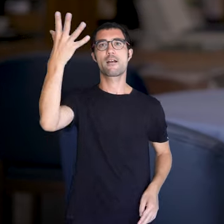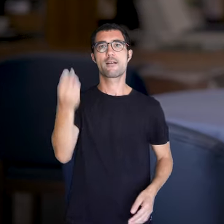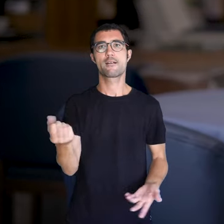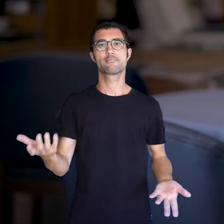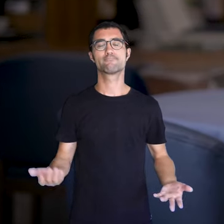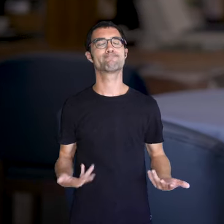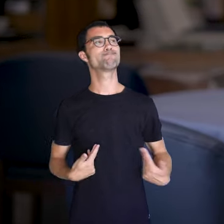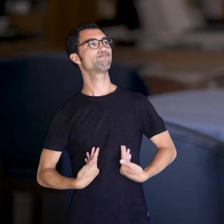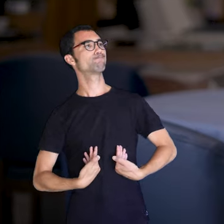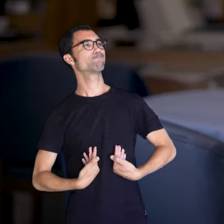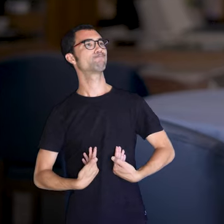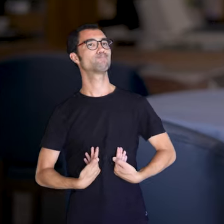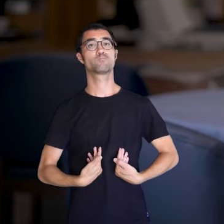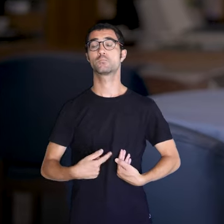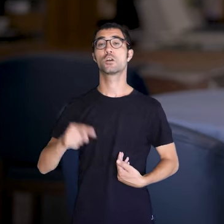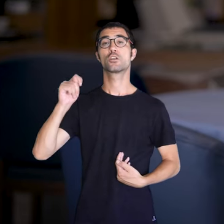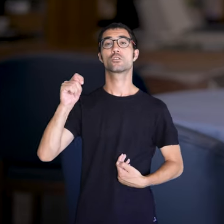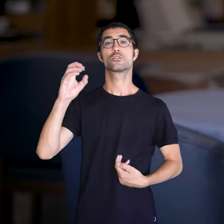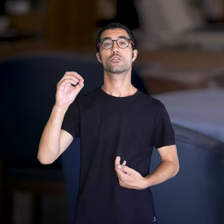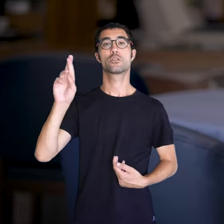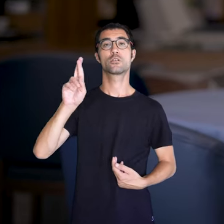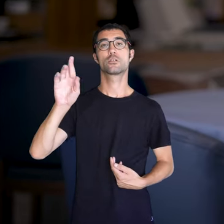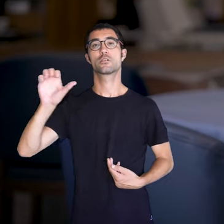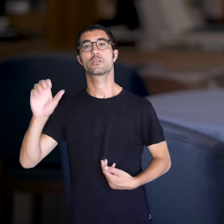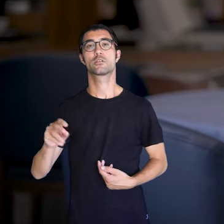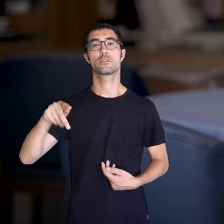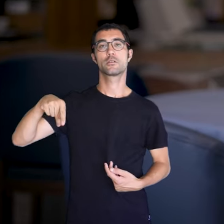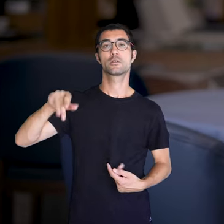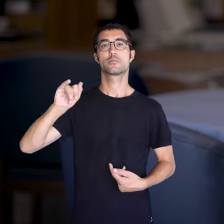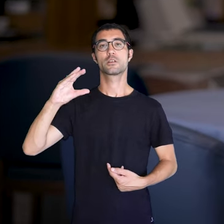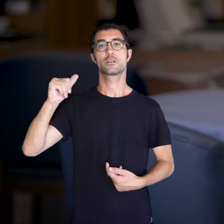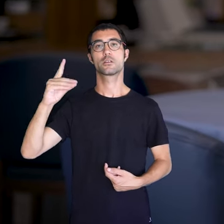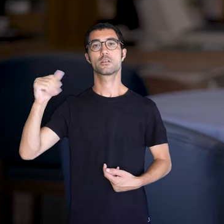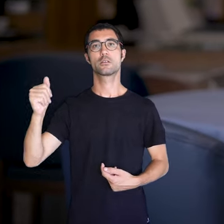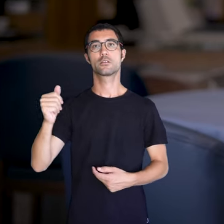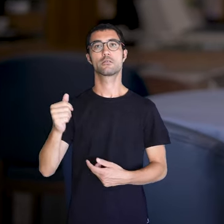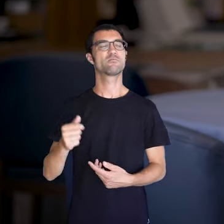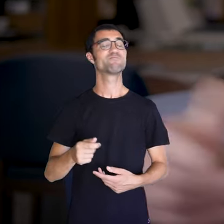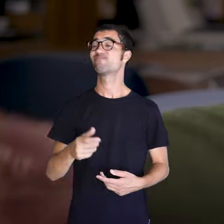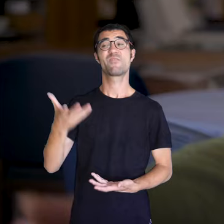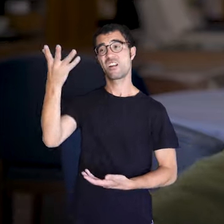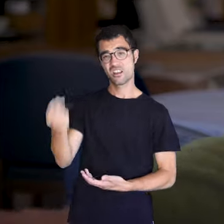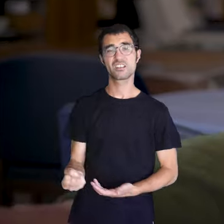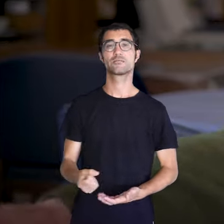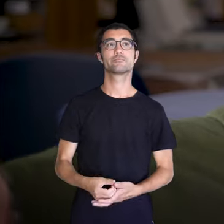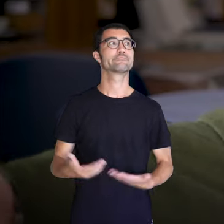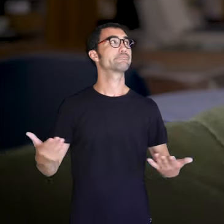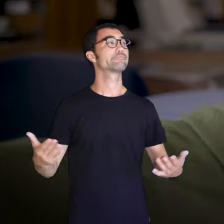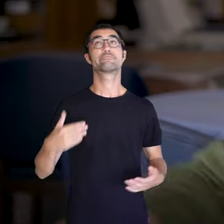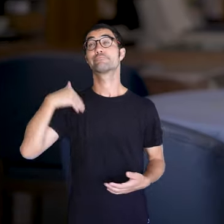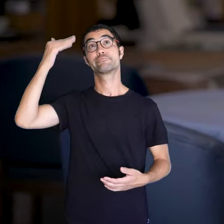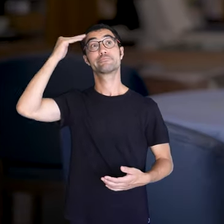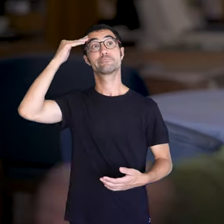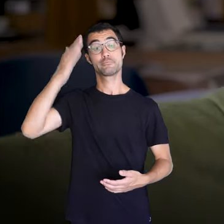Dic, ponga-li Torre Picada. Diu, tampoco, porque ya hay. Dic, yo, el nombre de mi